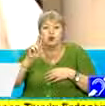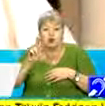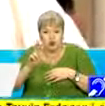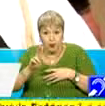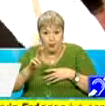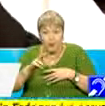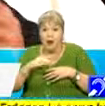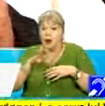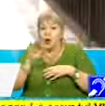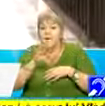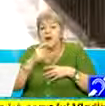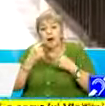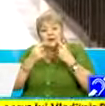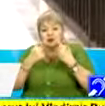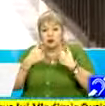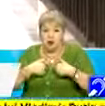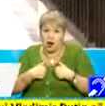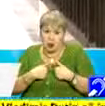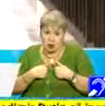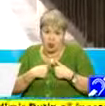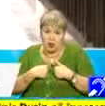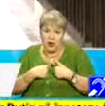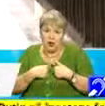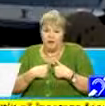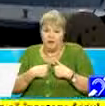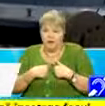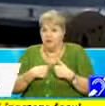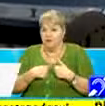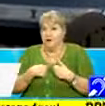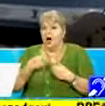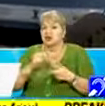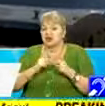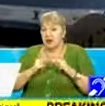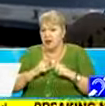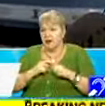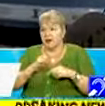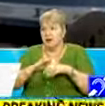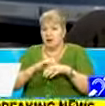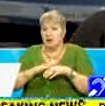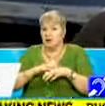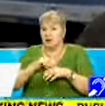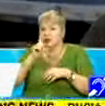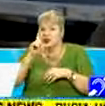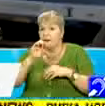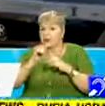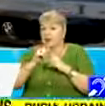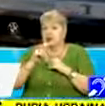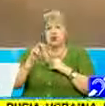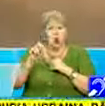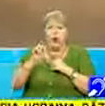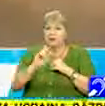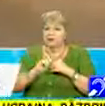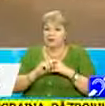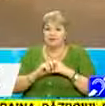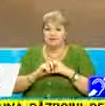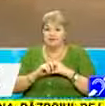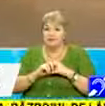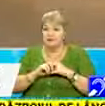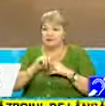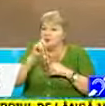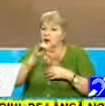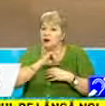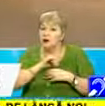copiii care noi am stat de vorbă așa cum spunea esti tu se asteapta la note de copt se de 8 ceea ce este foarte